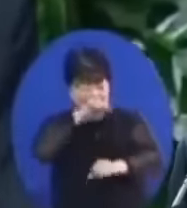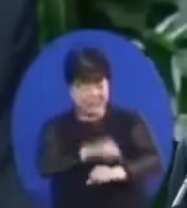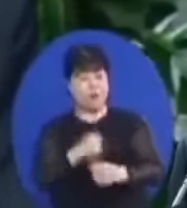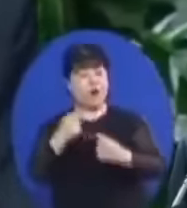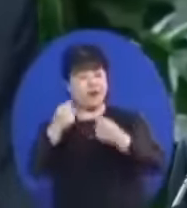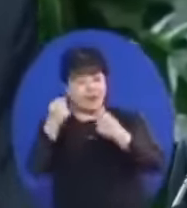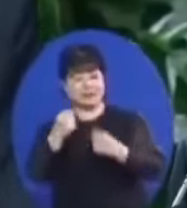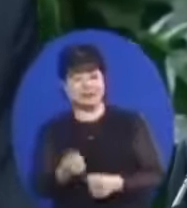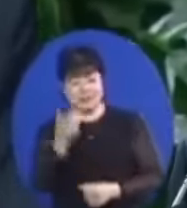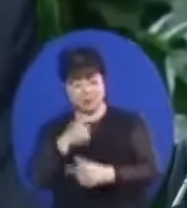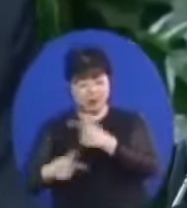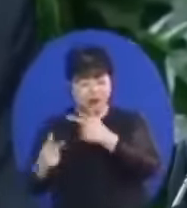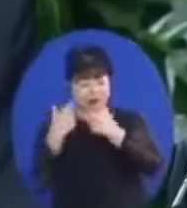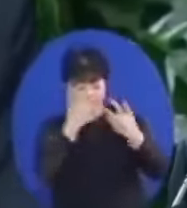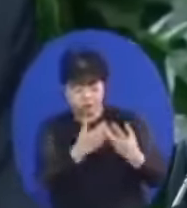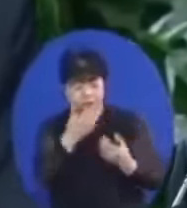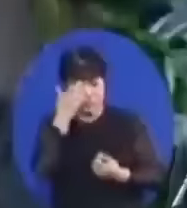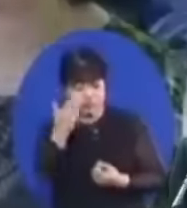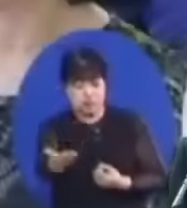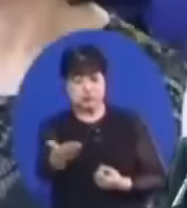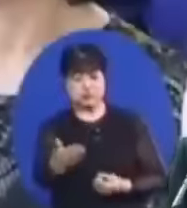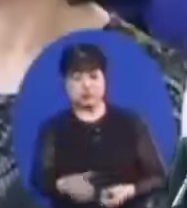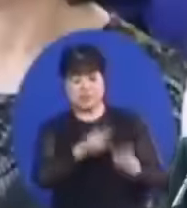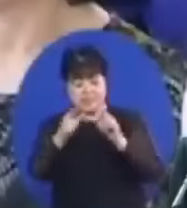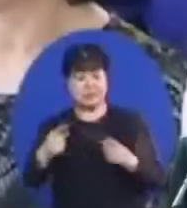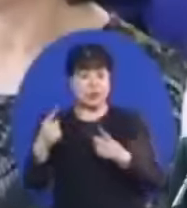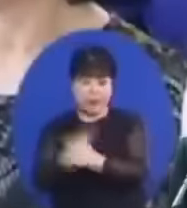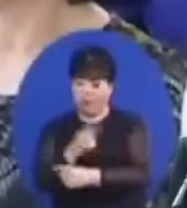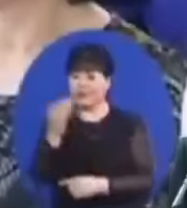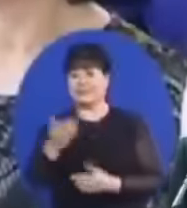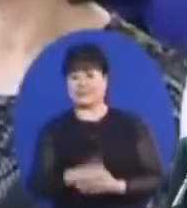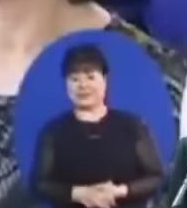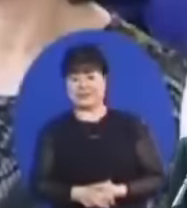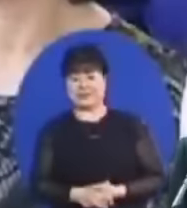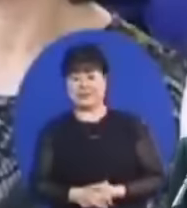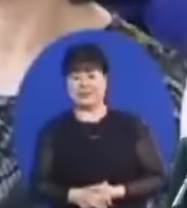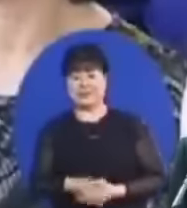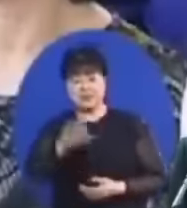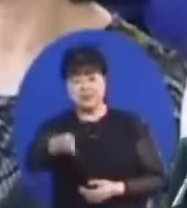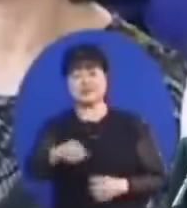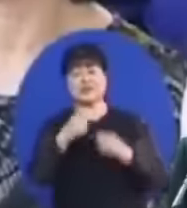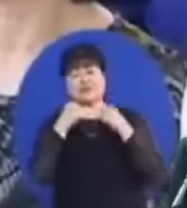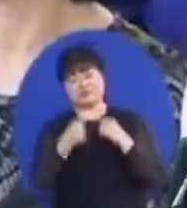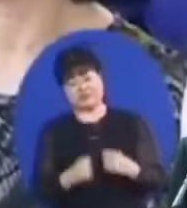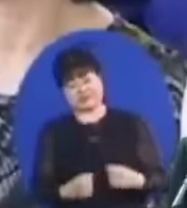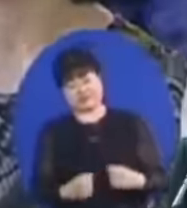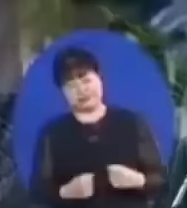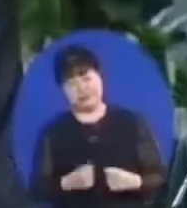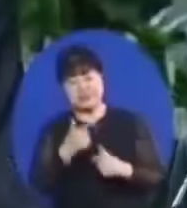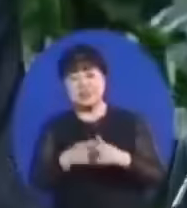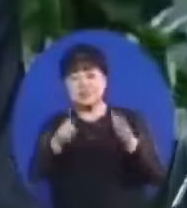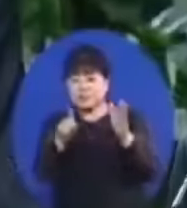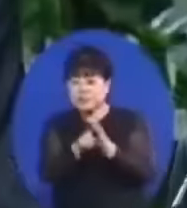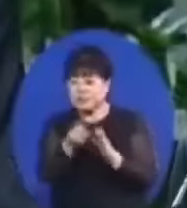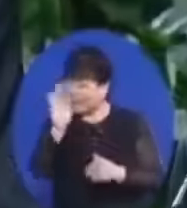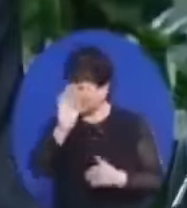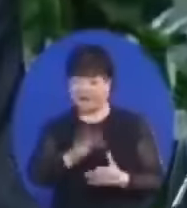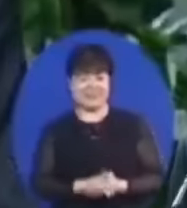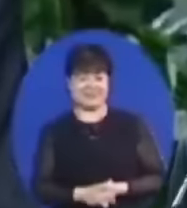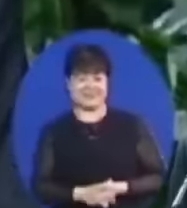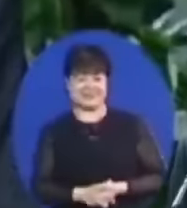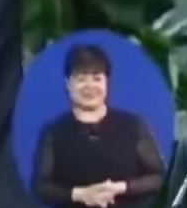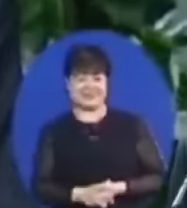잘됨에 강건하고 생명을 얻되 풍성해는 삶을 살아야 되는 것입니다. 여리고 속에 들어앉아서 예수를 믿겠다고 생각하지